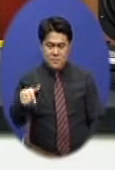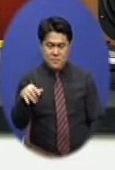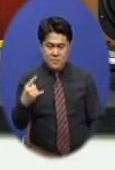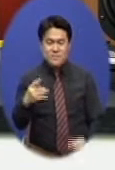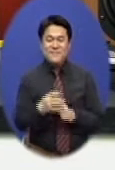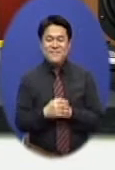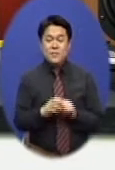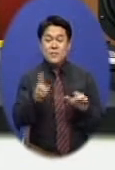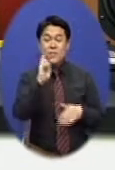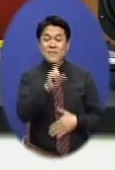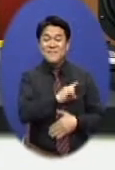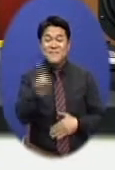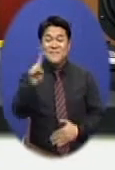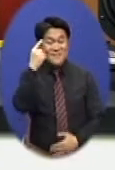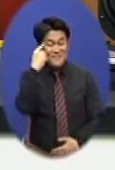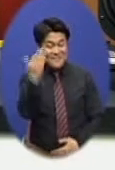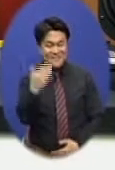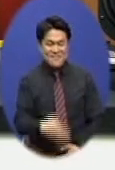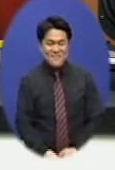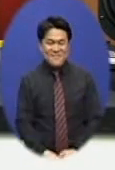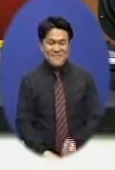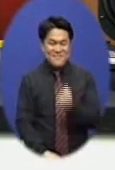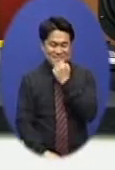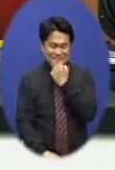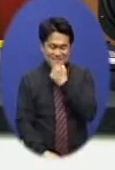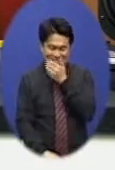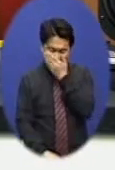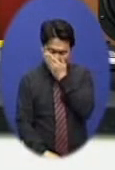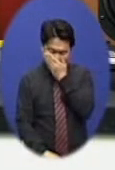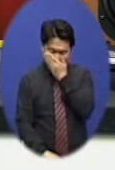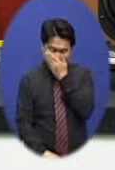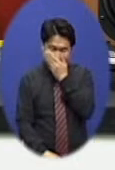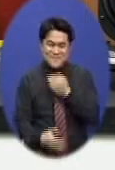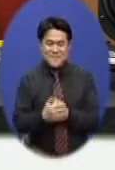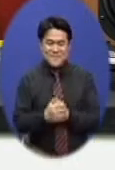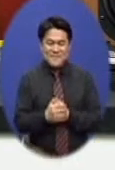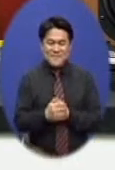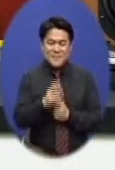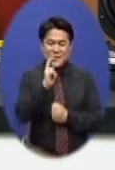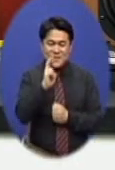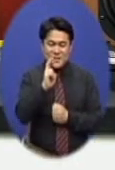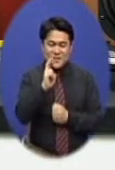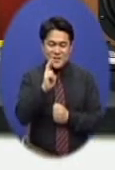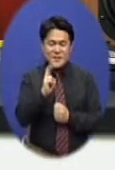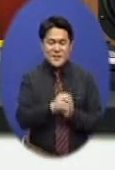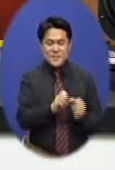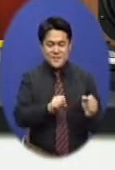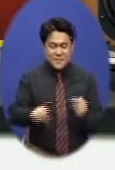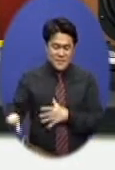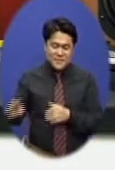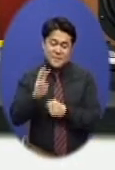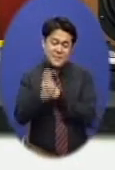같아요. 네. 오늘 부르실 곡은 어떤 곡이세요? 제 인생을 담은 곡입니다. 네. 어떤 곡이길래? 30년.